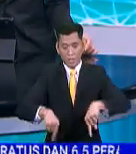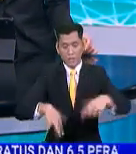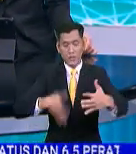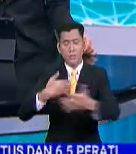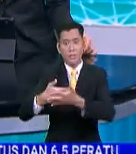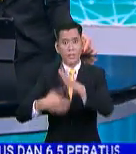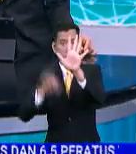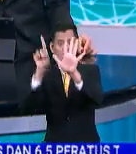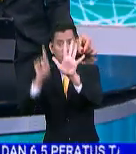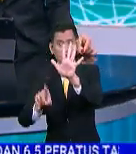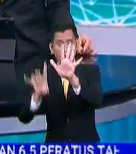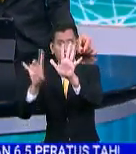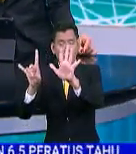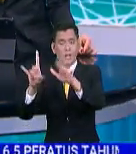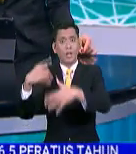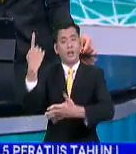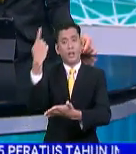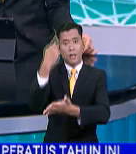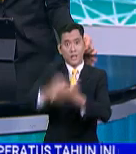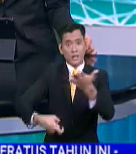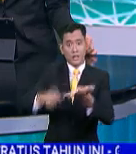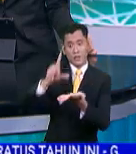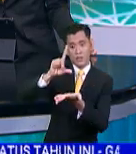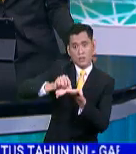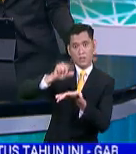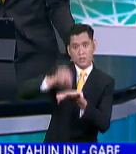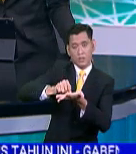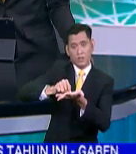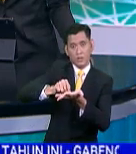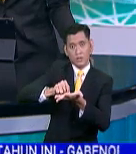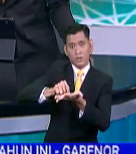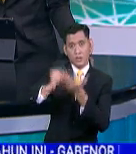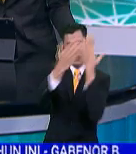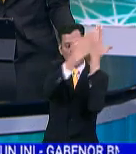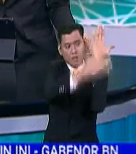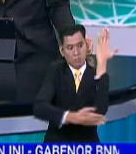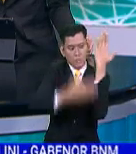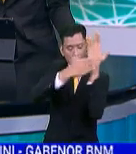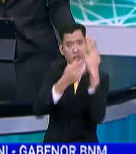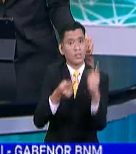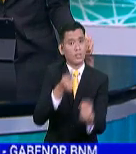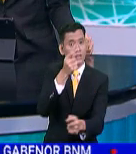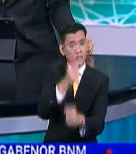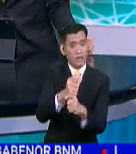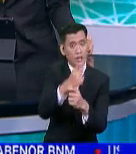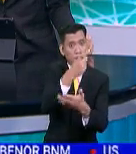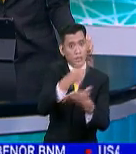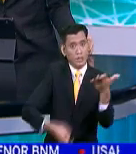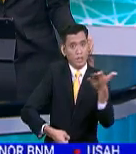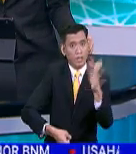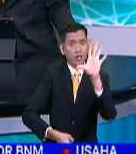5 Jun depan, harga siling runcit ayam standard di Semenanjung ditetapkan pada kadar